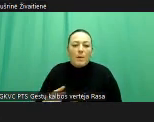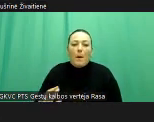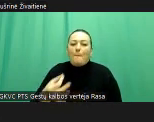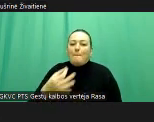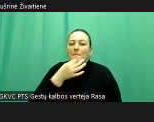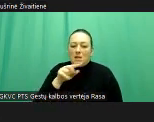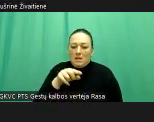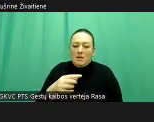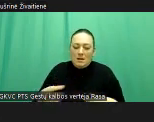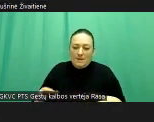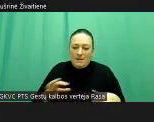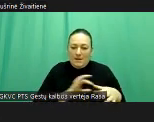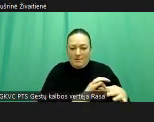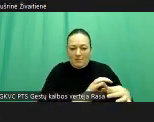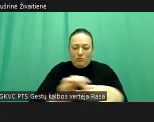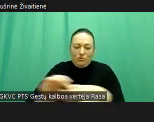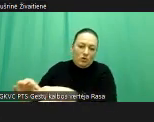toks sujungimas, kai jie